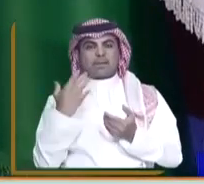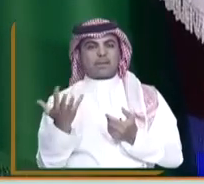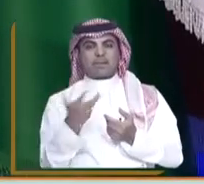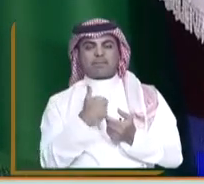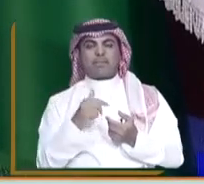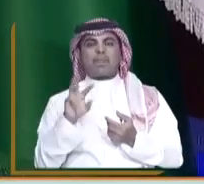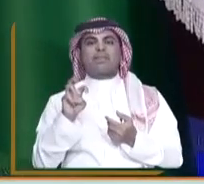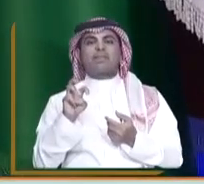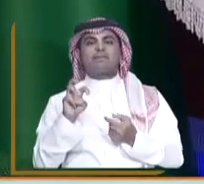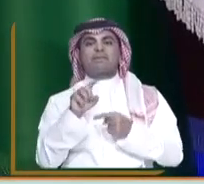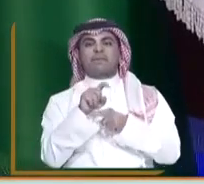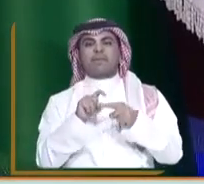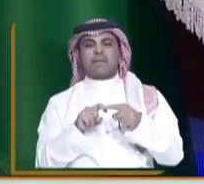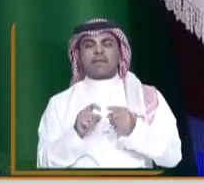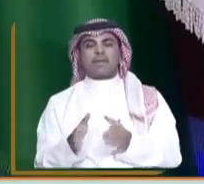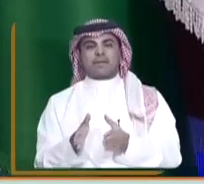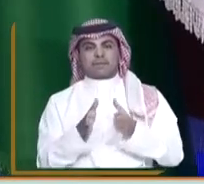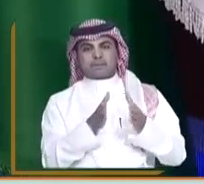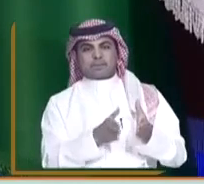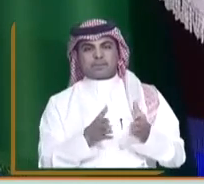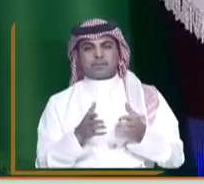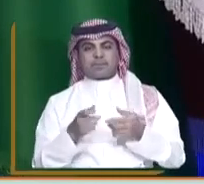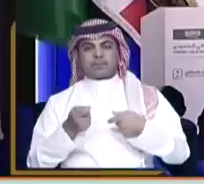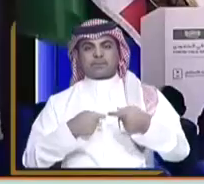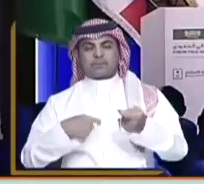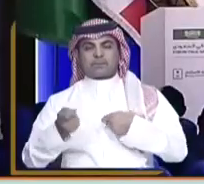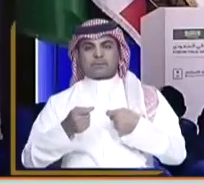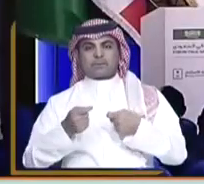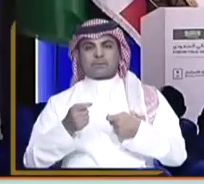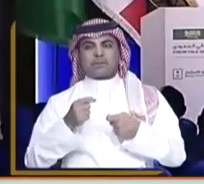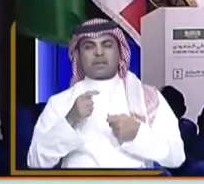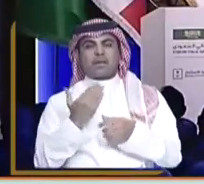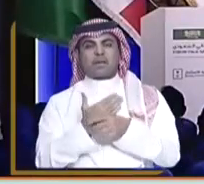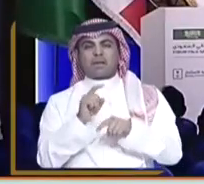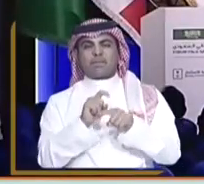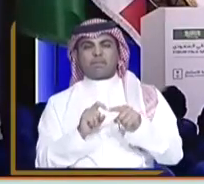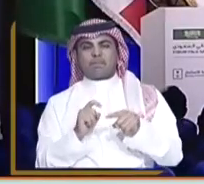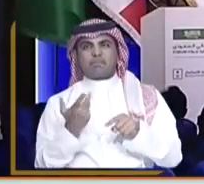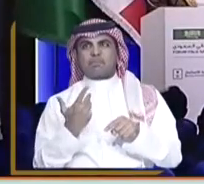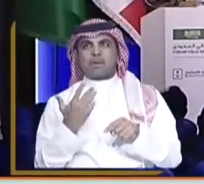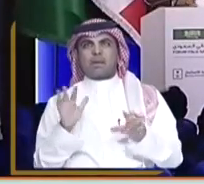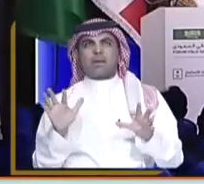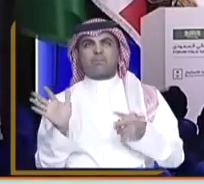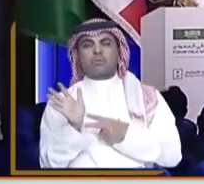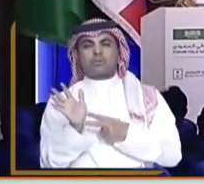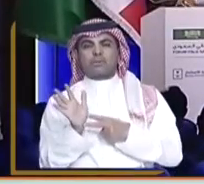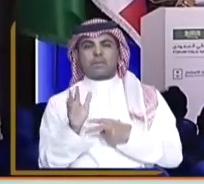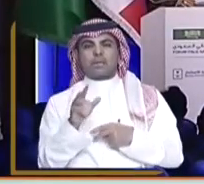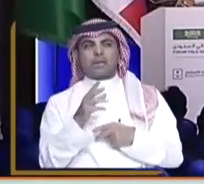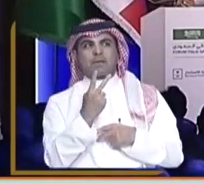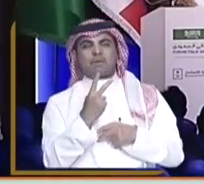في المئه كما حقق سوق راس المال تداول قفزه كبيره في المركز 25 في عام